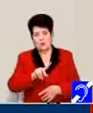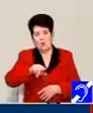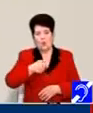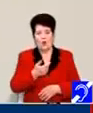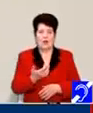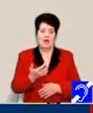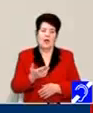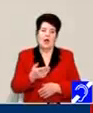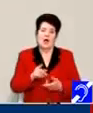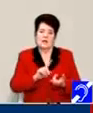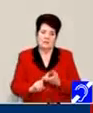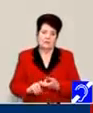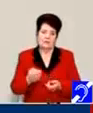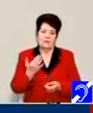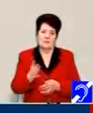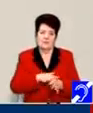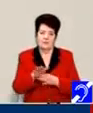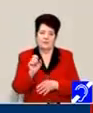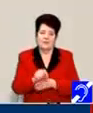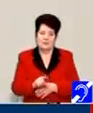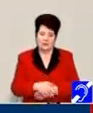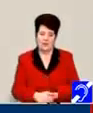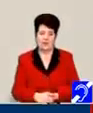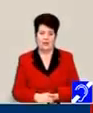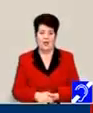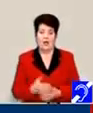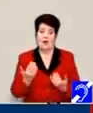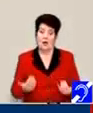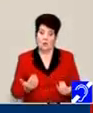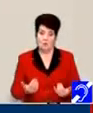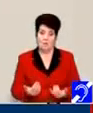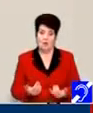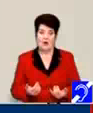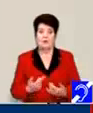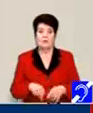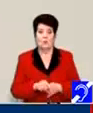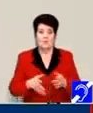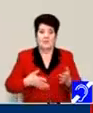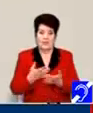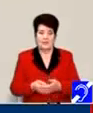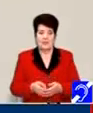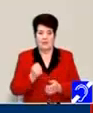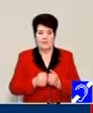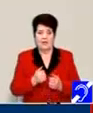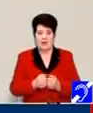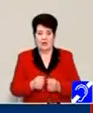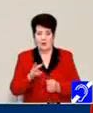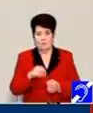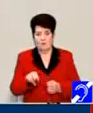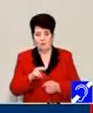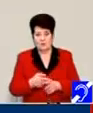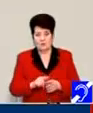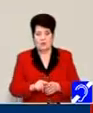acestui task, acestei însărcinări. Acum, odată cu finalizarea fiecărui modul, dar și cu